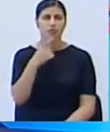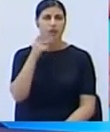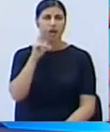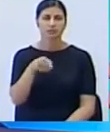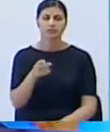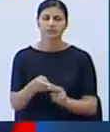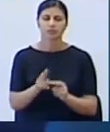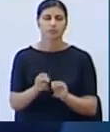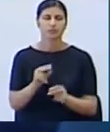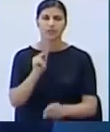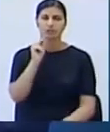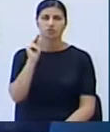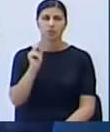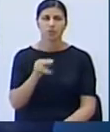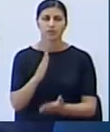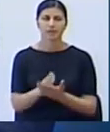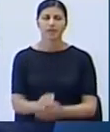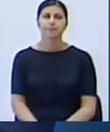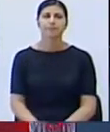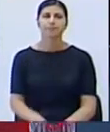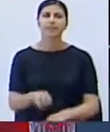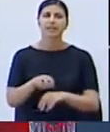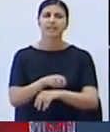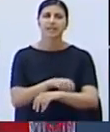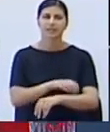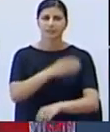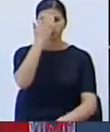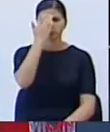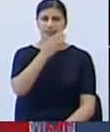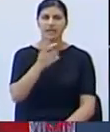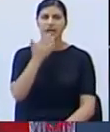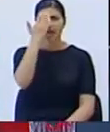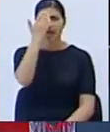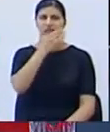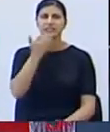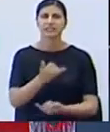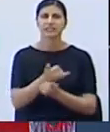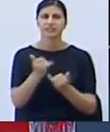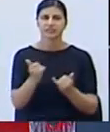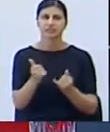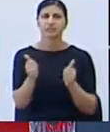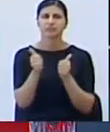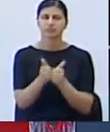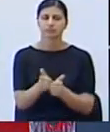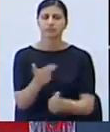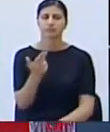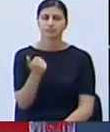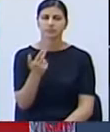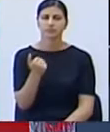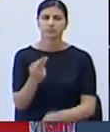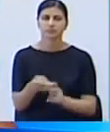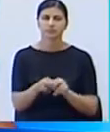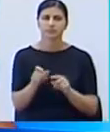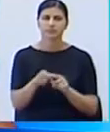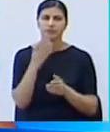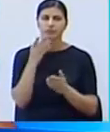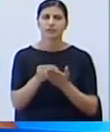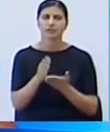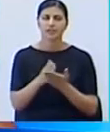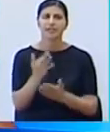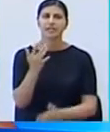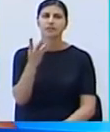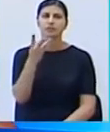უდიდესი დანაშაულია სახალხო პარტია ხალხით და ხალხისთვის ერთ-ერთი თქვენი დევიზი იყო ეს იყო ჩვენი 92 წლის რამდენიმე